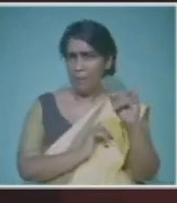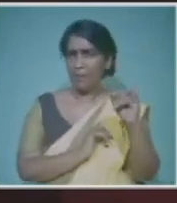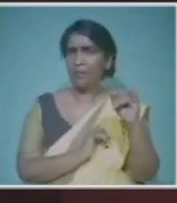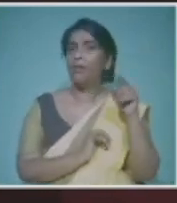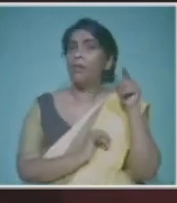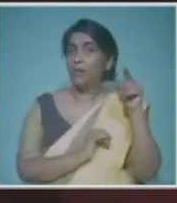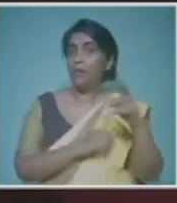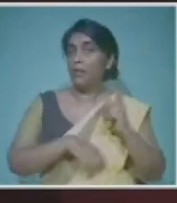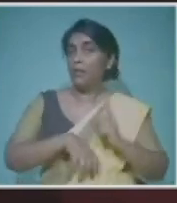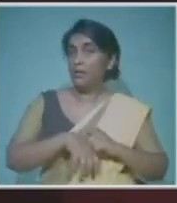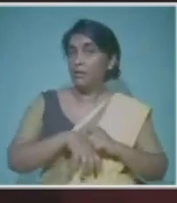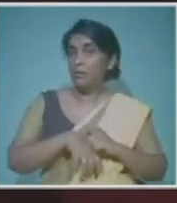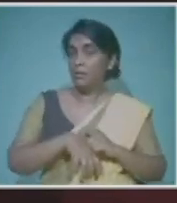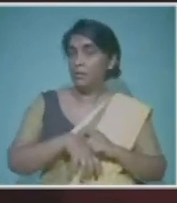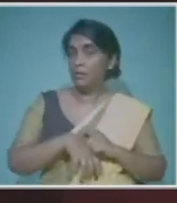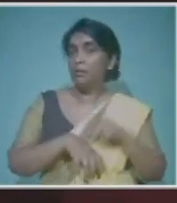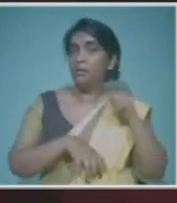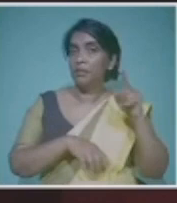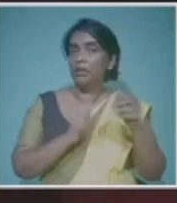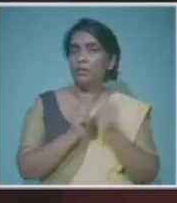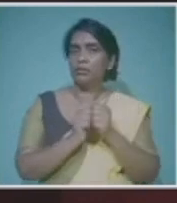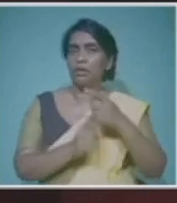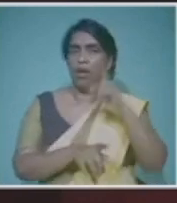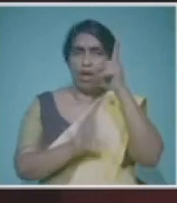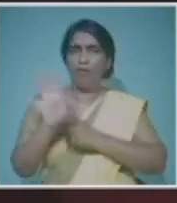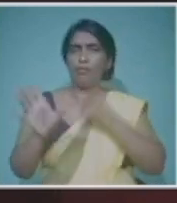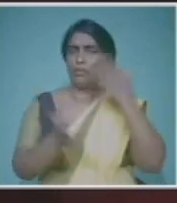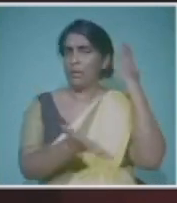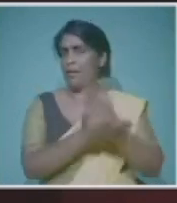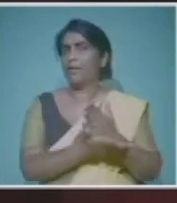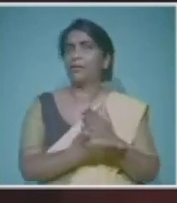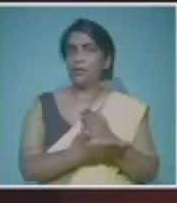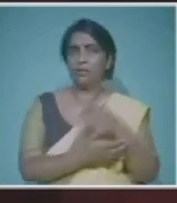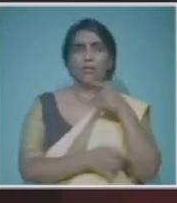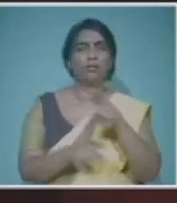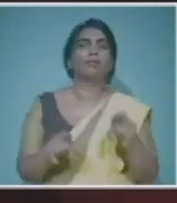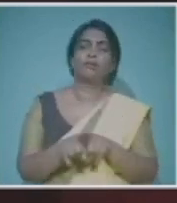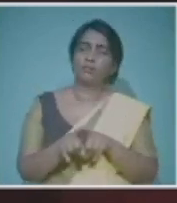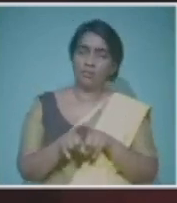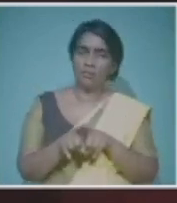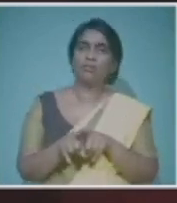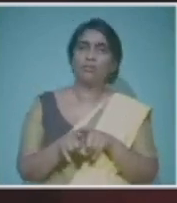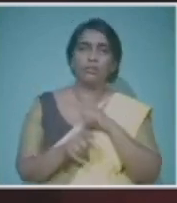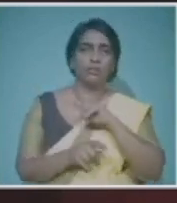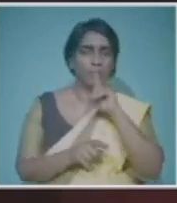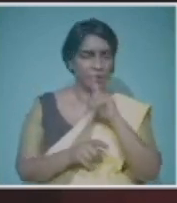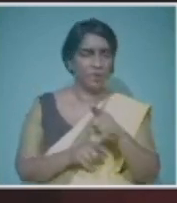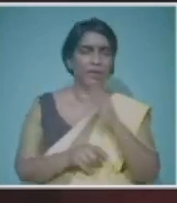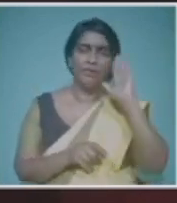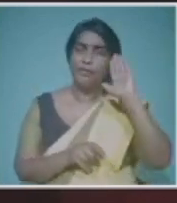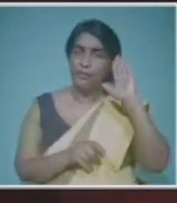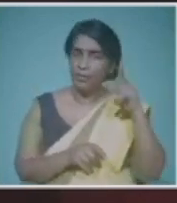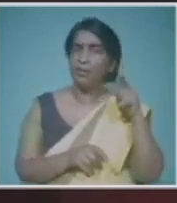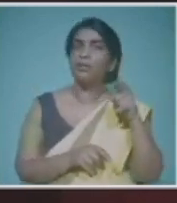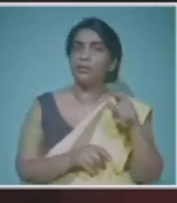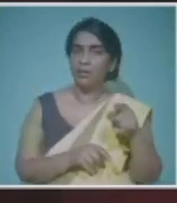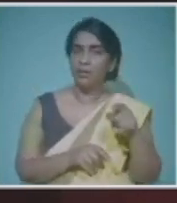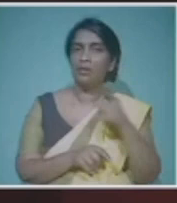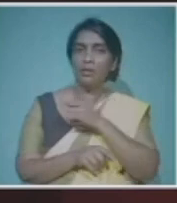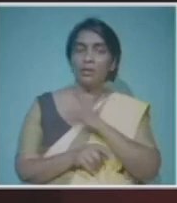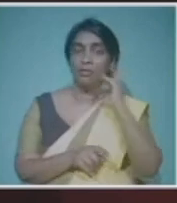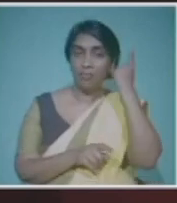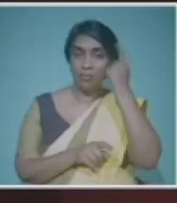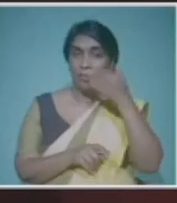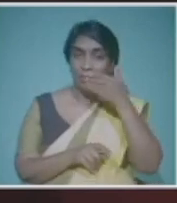ඔවුන්ගේ කාලය, ඒ කියන්නේ උන් මේකෙන් තහනම් කළ යුතුයි කියන මතයක්. ඒ නිසා තමයි අපි ඉල්ලීමක් කරන්නේ. විශේෂයෙන්ම ඔබතුමන්ලාට ඒ